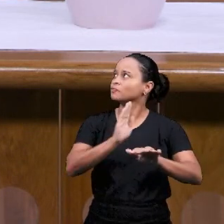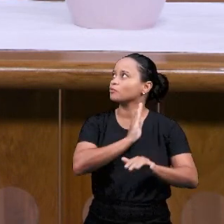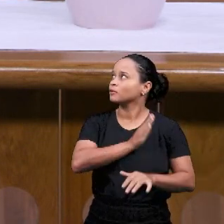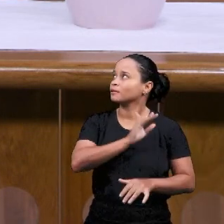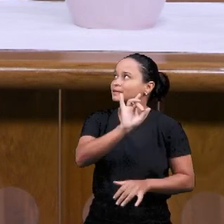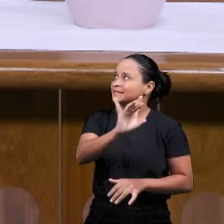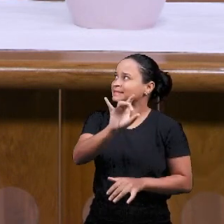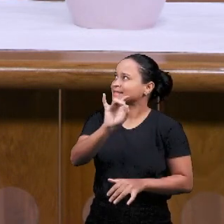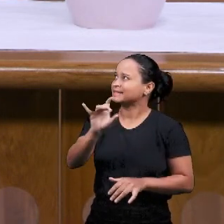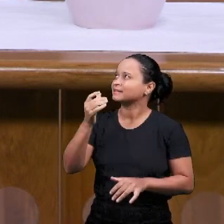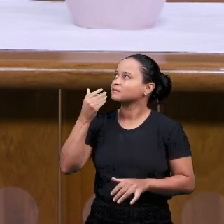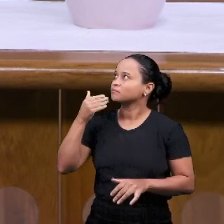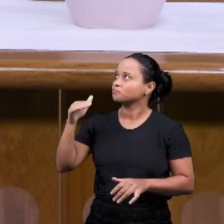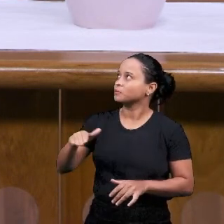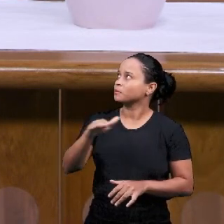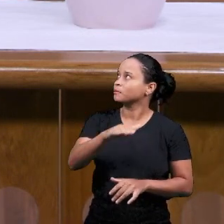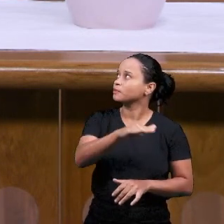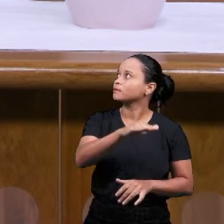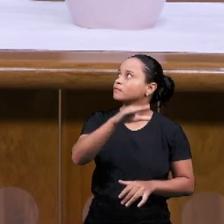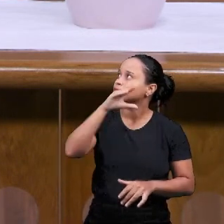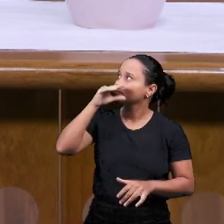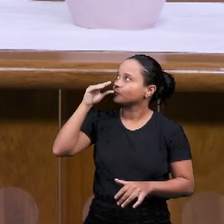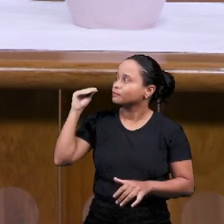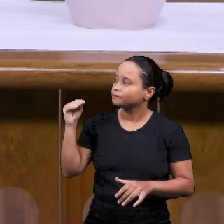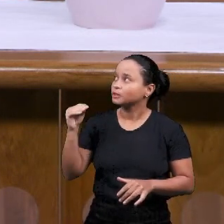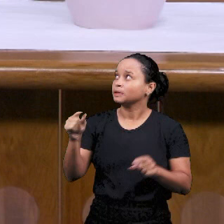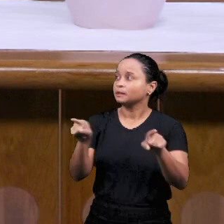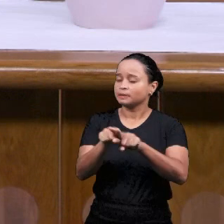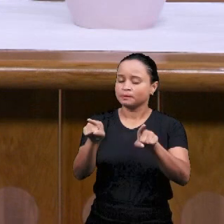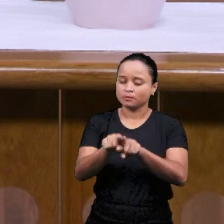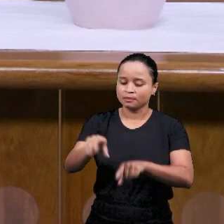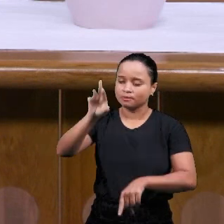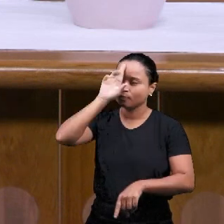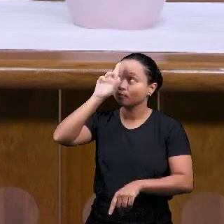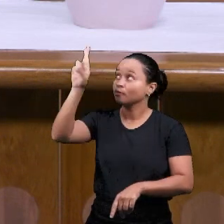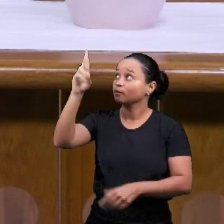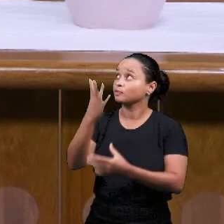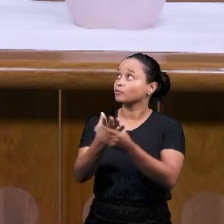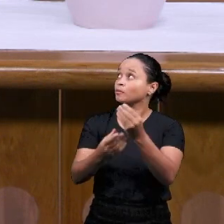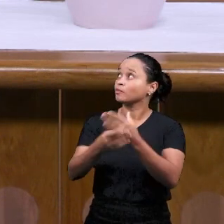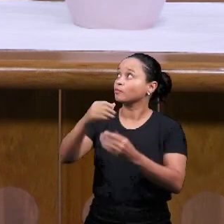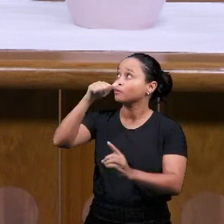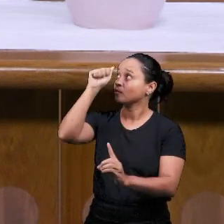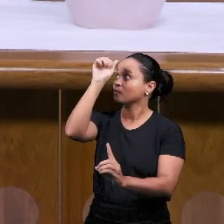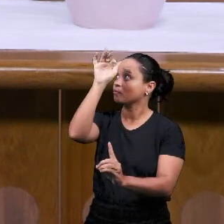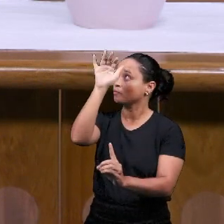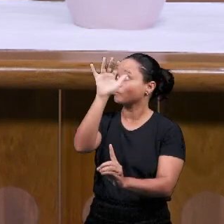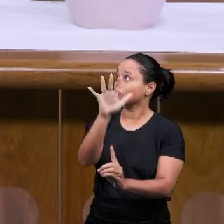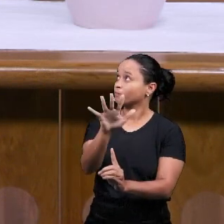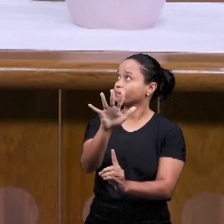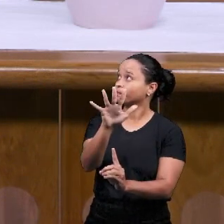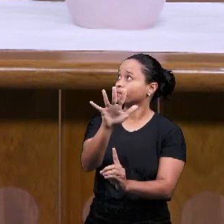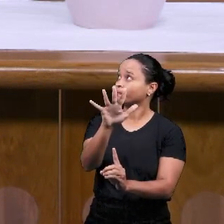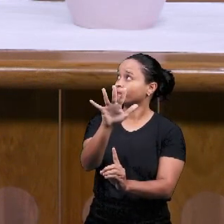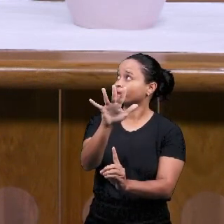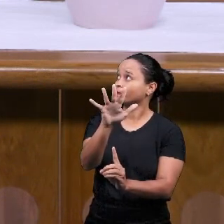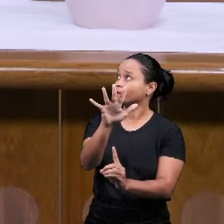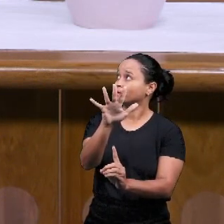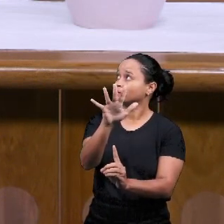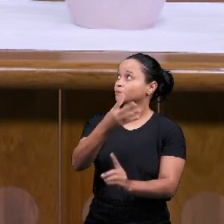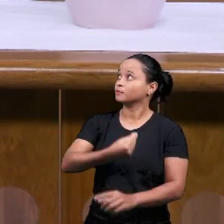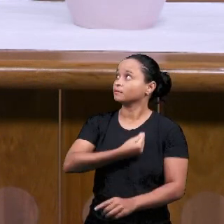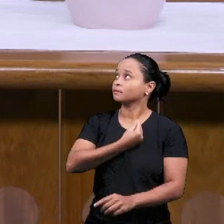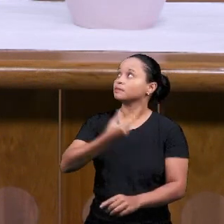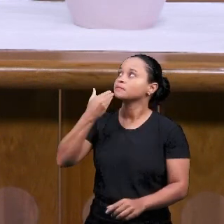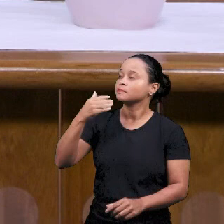enfants, des intermédiaires et adolescents. Et que aussi, Seigneur, ta main puissante puisse être étendue sur les enfants de 0 à 3